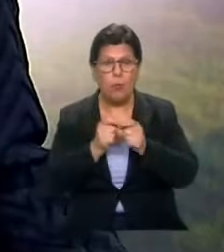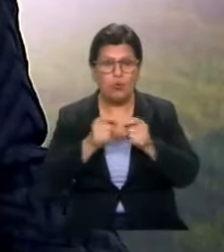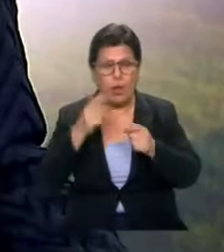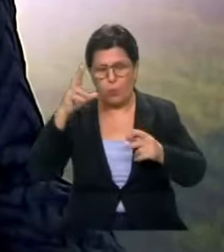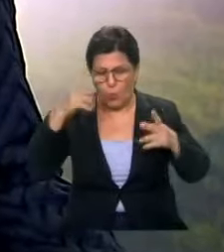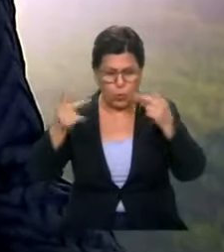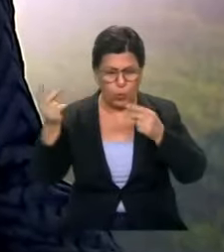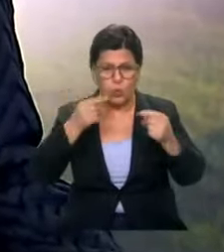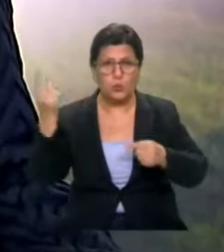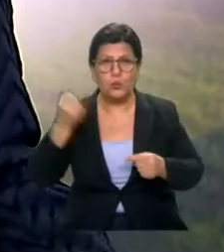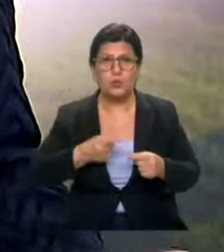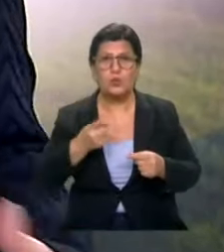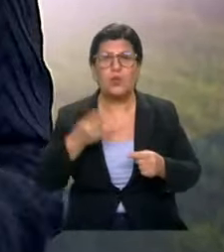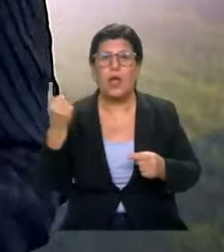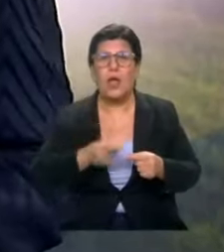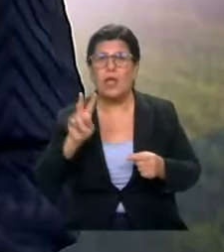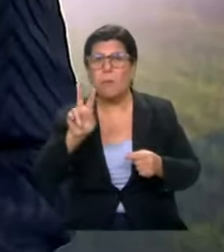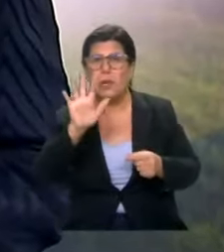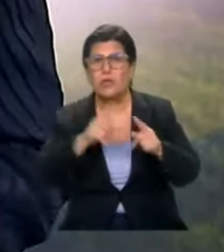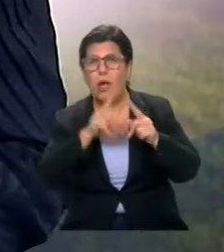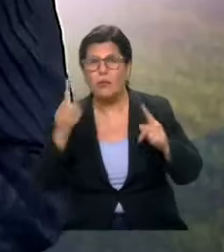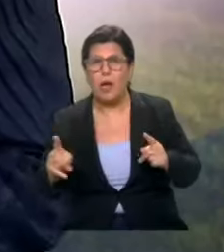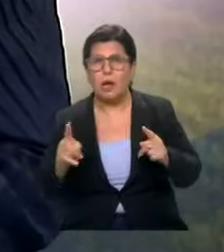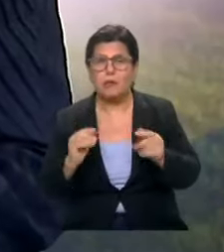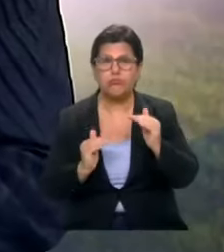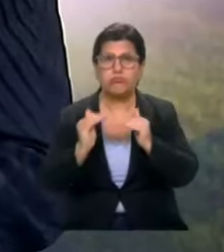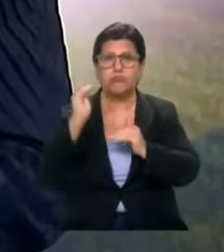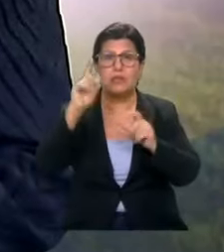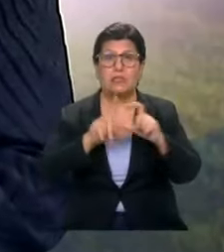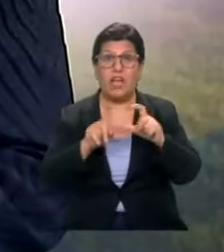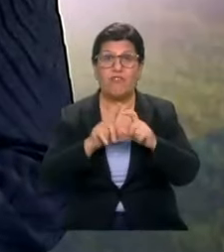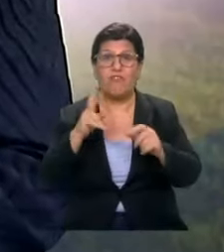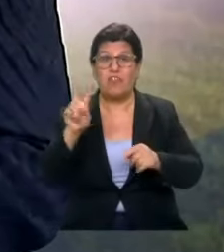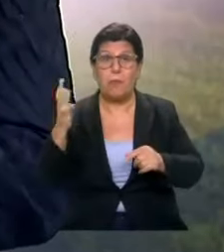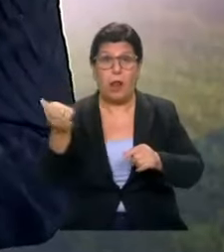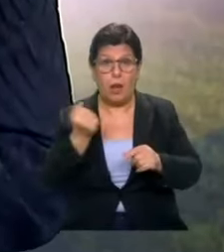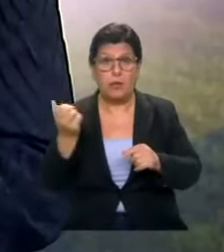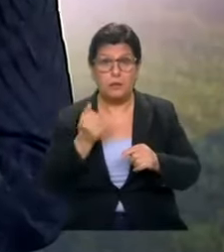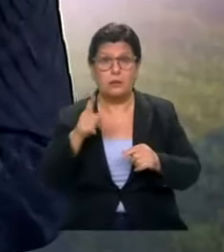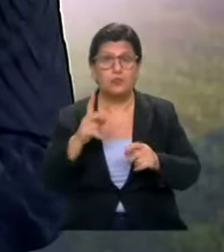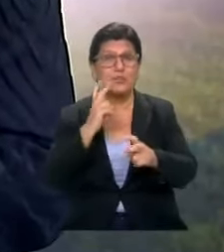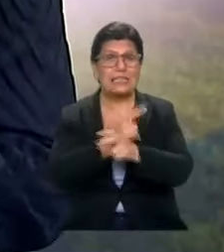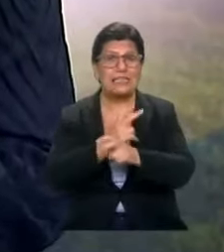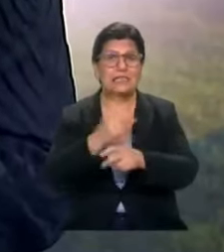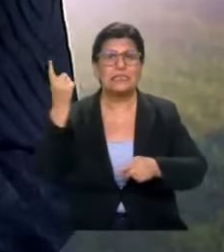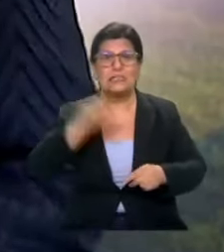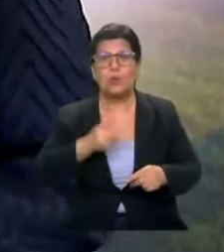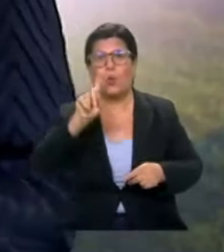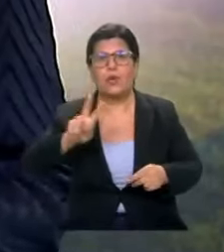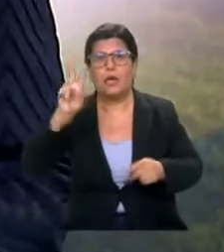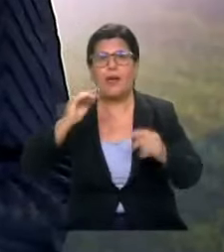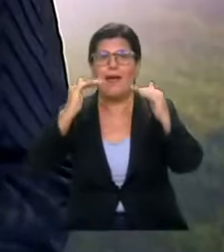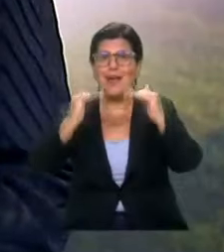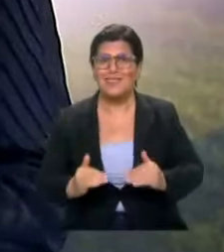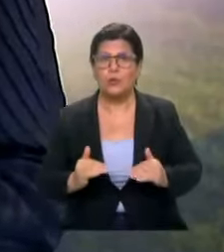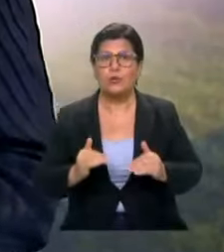%25'e kadar arttırdığını ortaya koydu. Düzenli olarak D vitamini takviyesi alanlardaysa bu risk %17